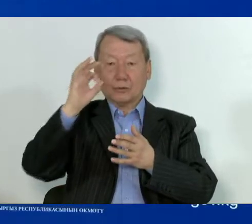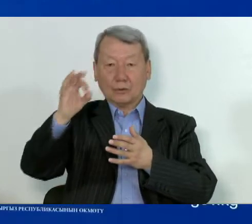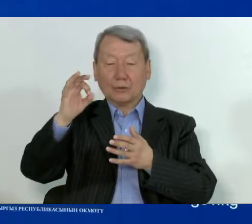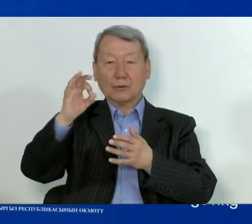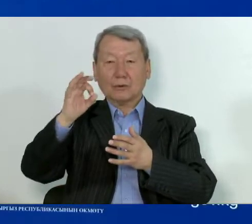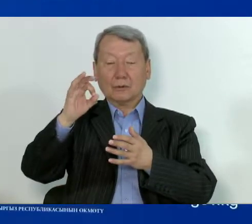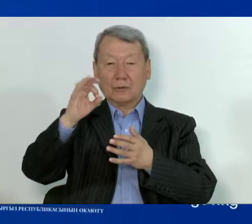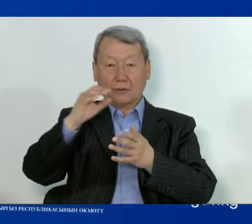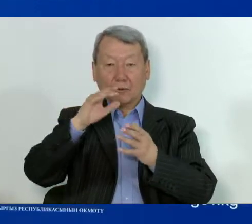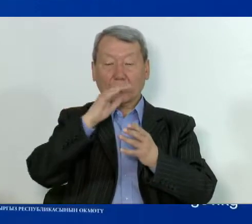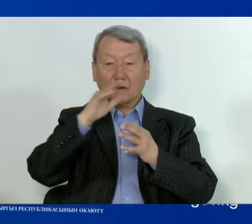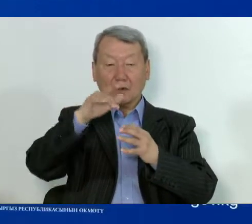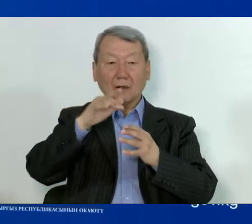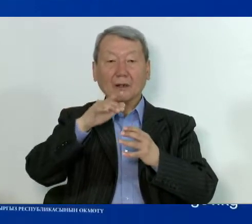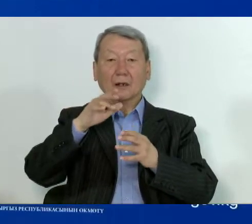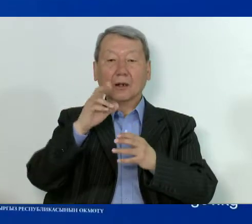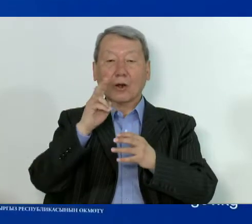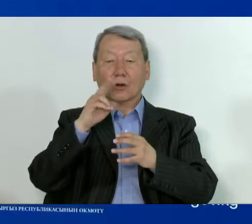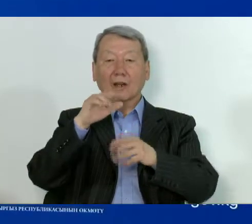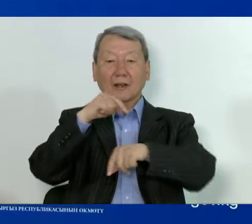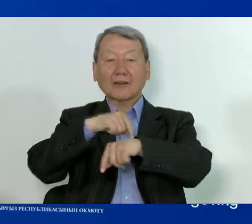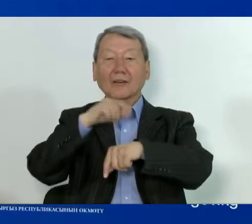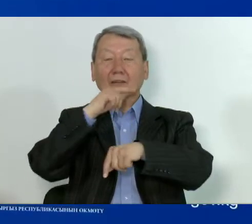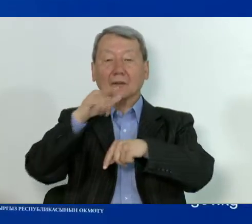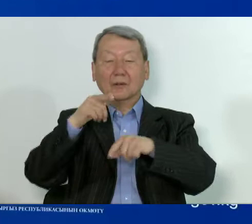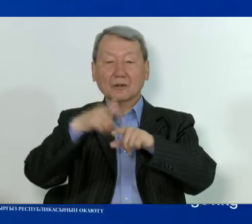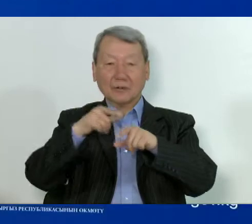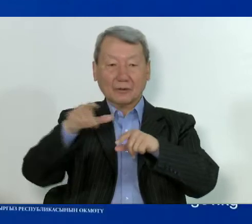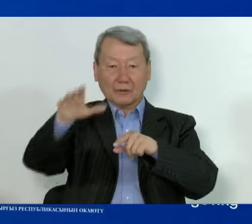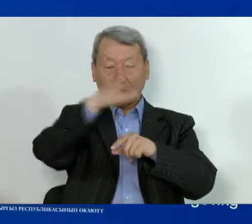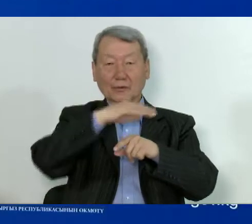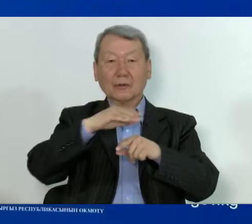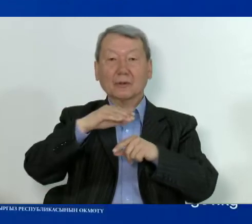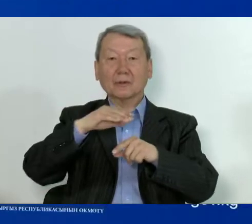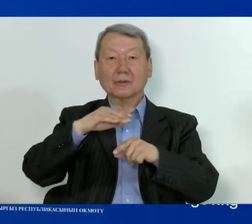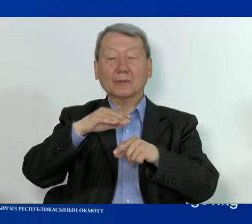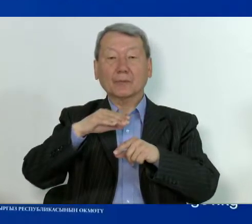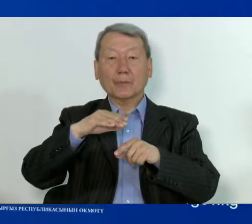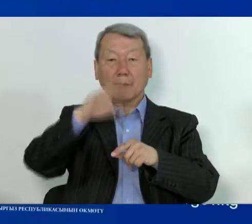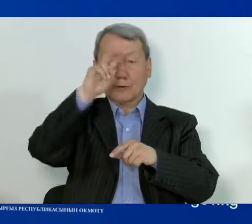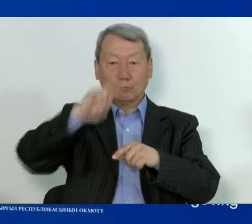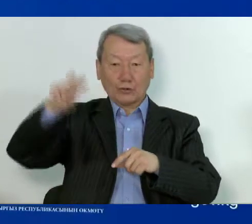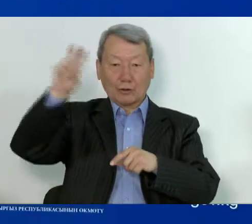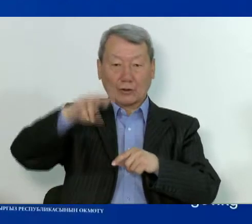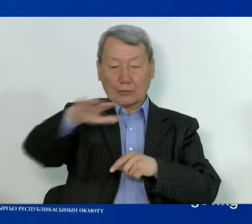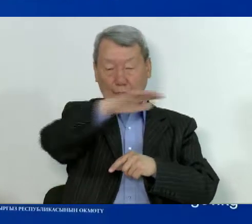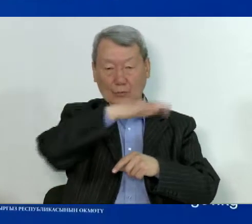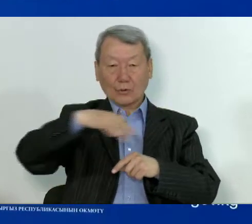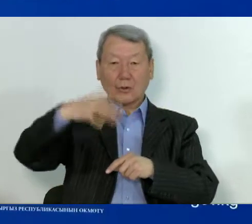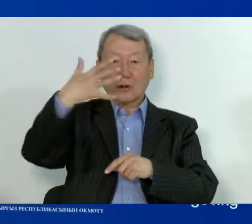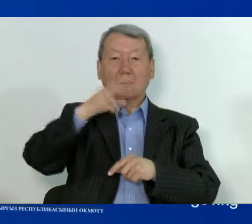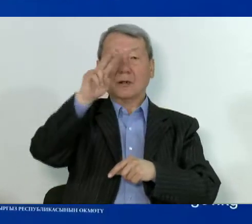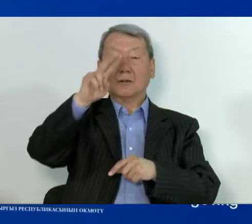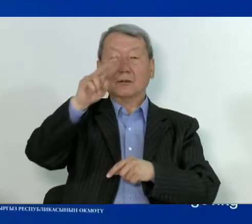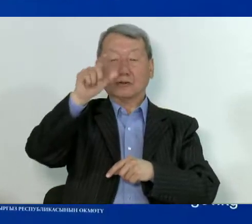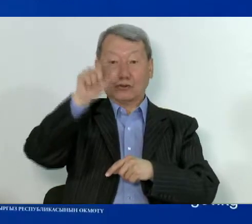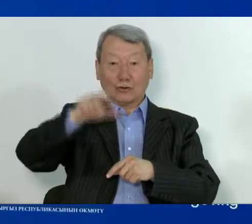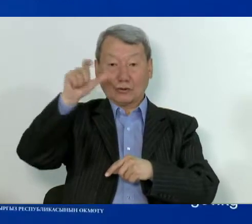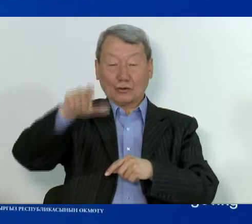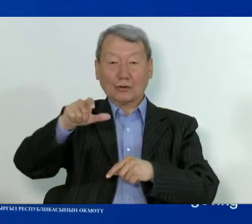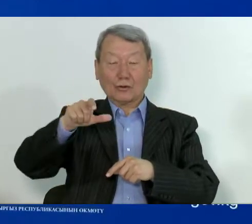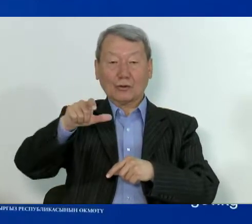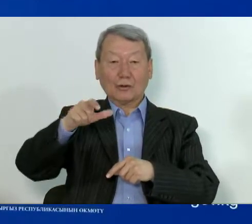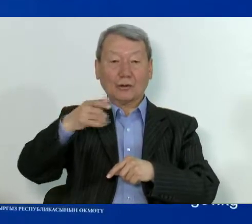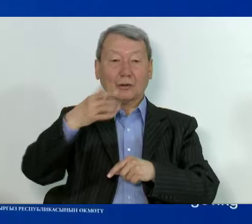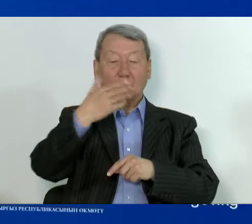20:00 чейин убакытта өзгөчө абал бузуулар боюнча Бишкек шаарынын аймагында 52 жаран